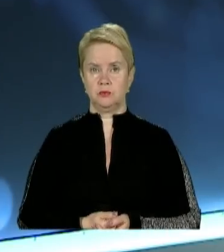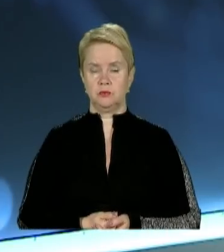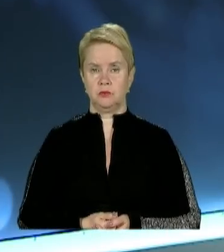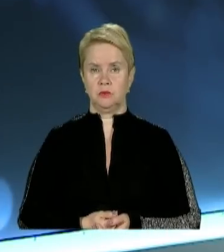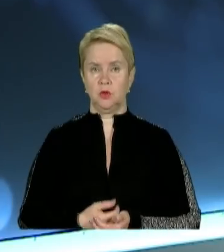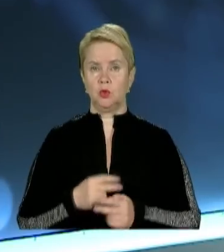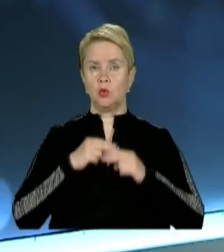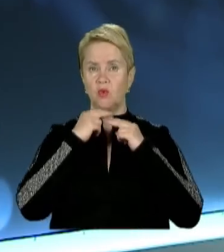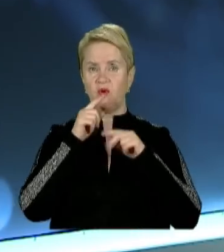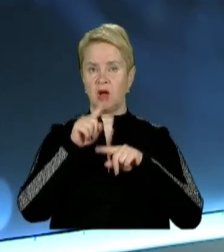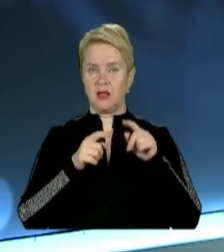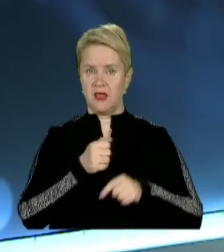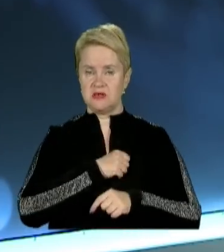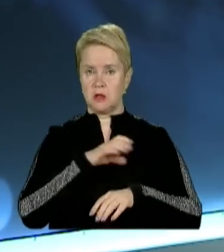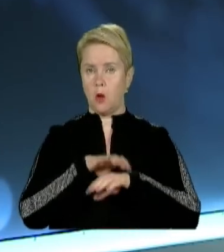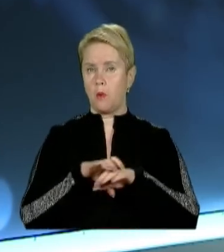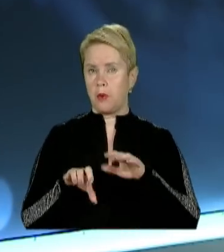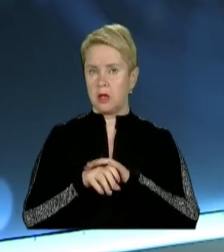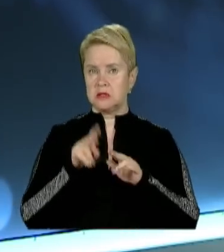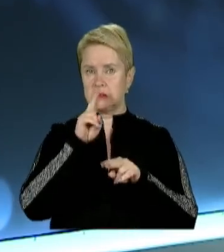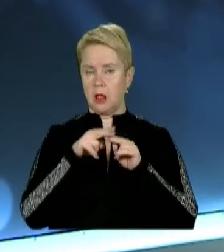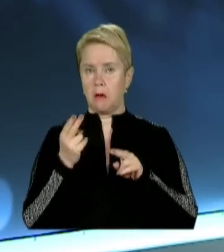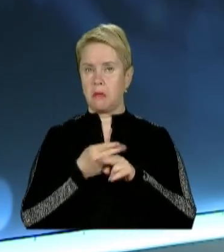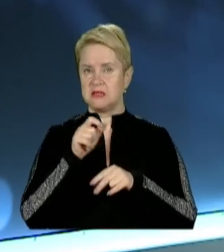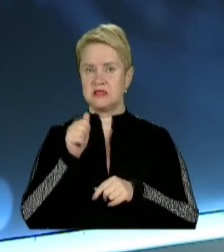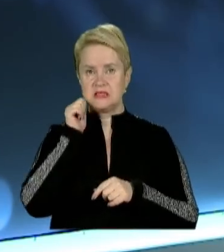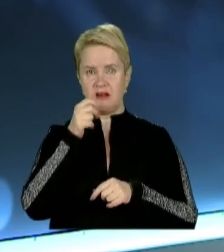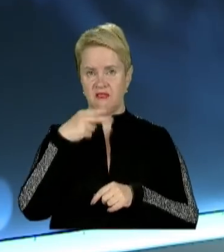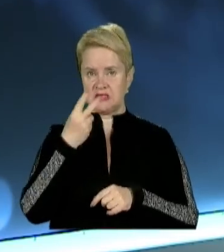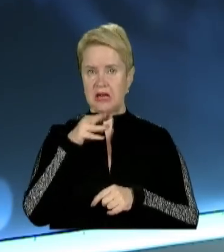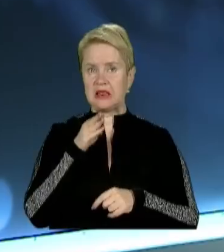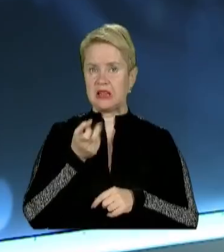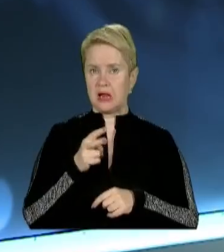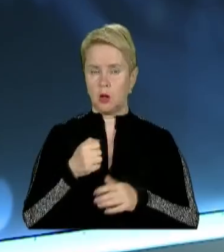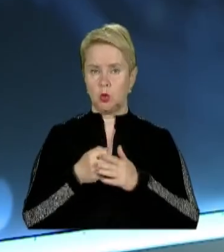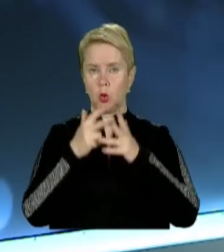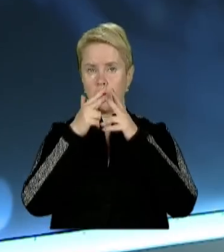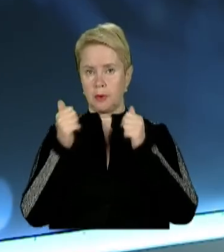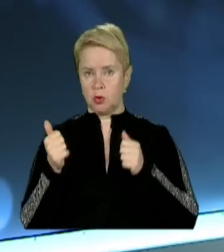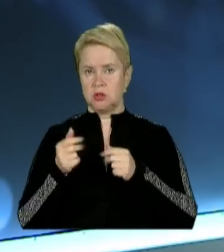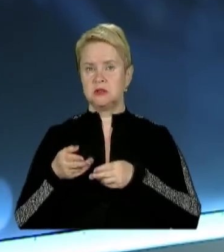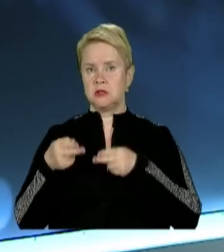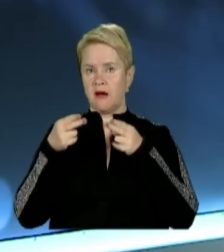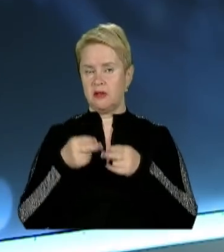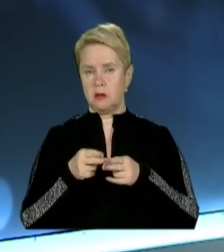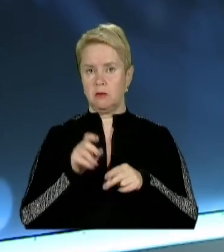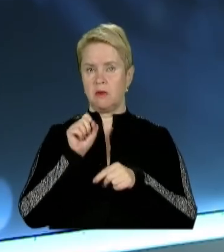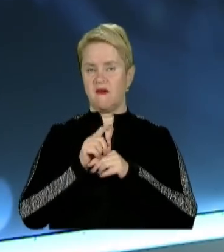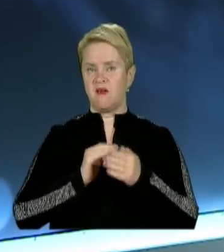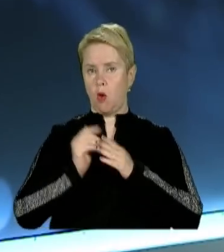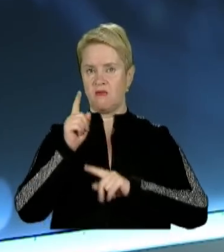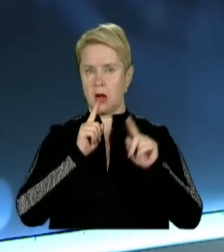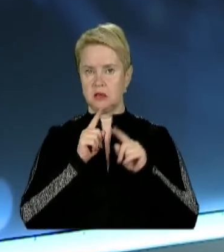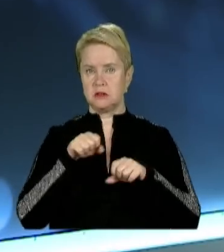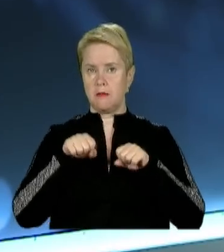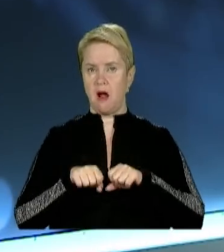І до уваги рідних військовополонених та зниклих безвісти. Завтра, 23 травня, до Дніпропетровщини завітає Уповноважений Верховної Ради